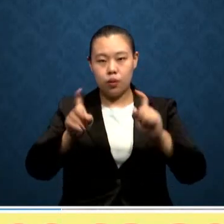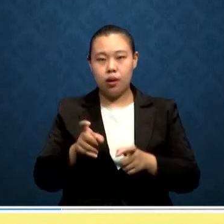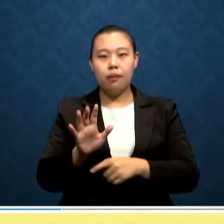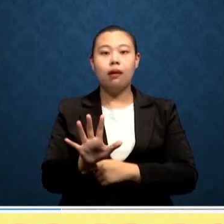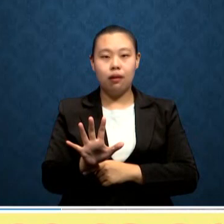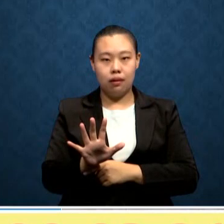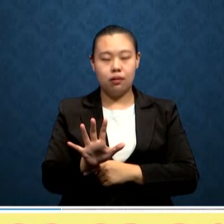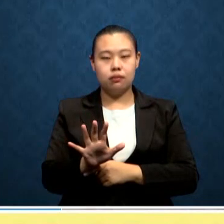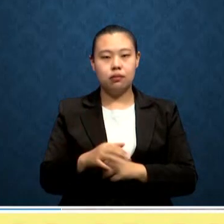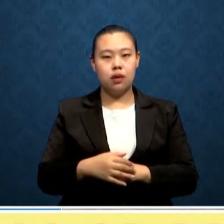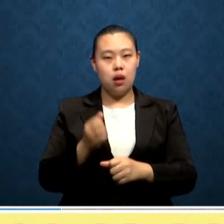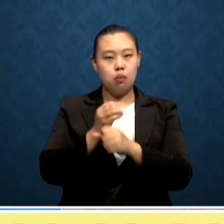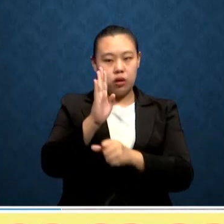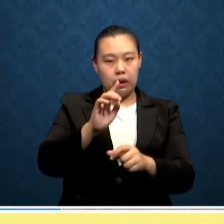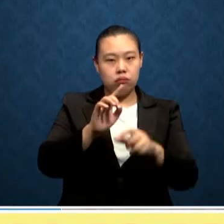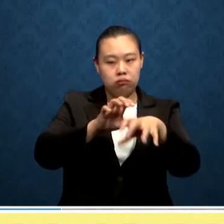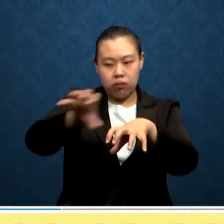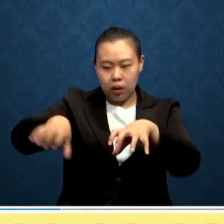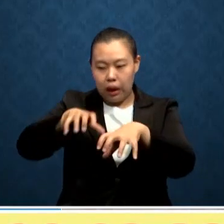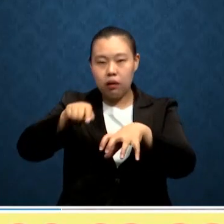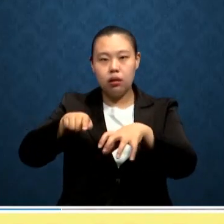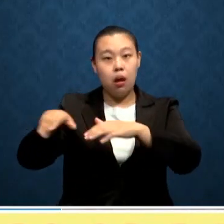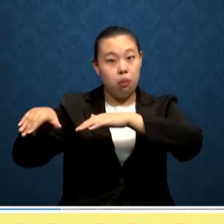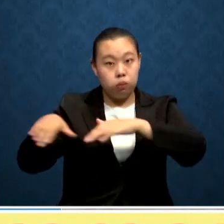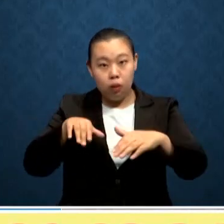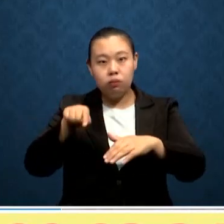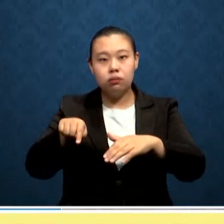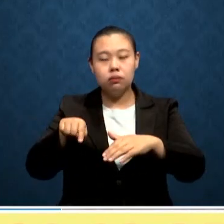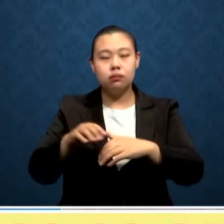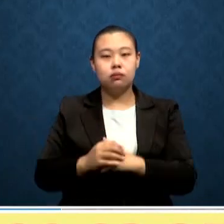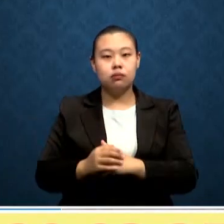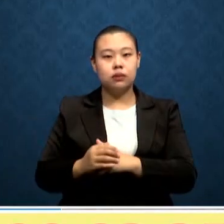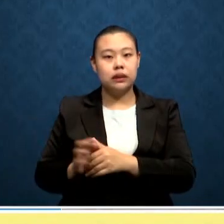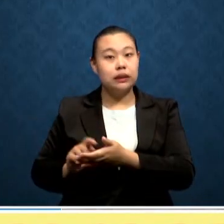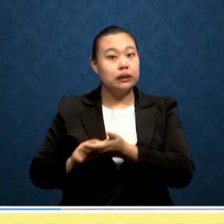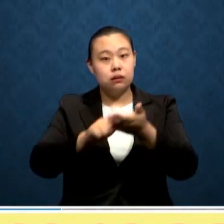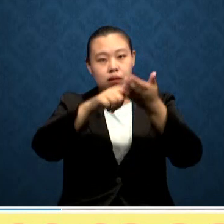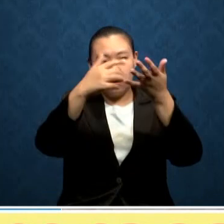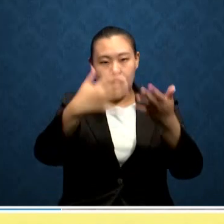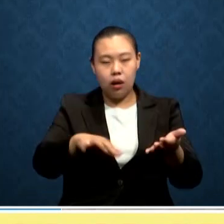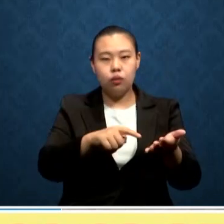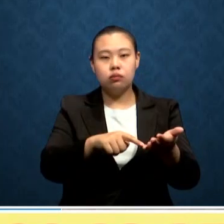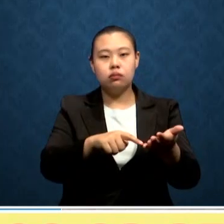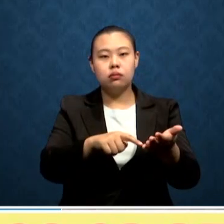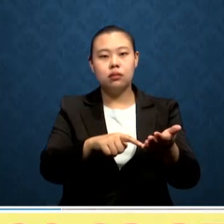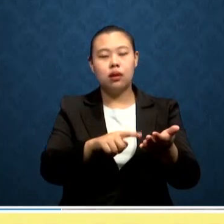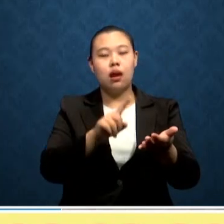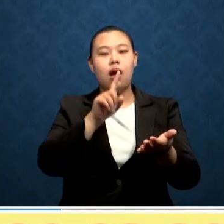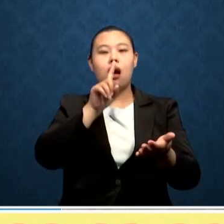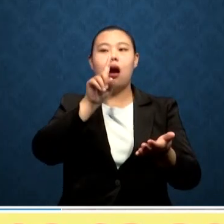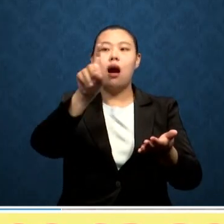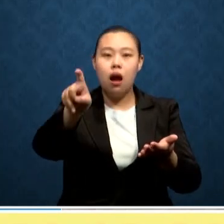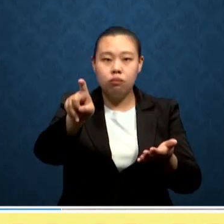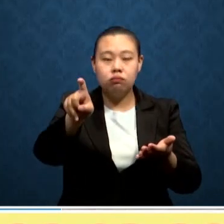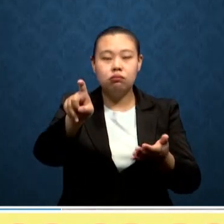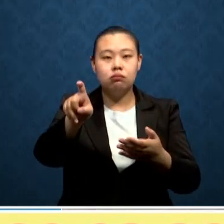านั้นมีความพร้อมหลายครั้งที่เสนอเข้าไปและสอบถามไปยังผู้ตรวจส